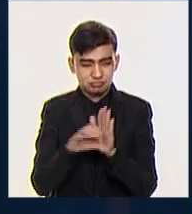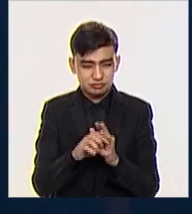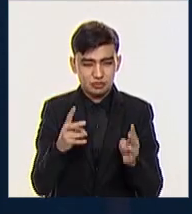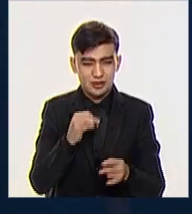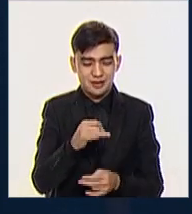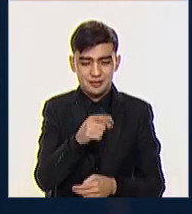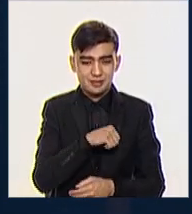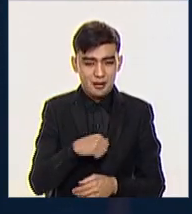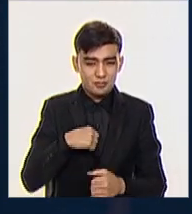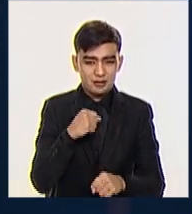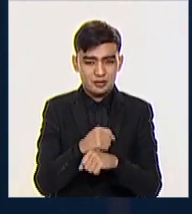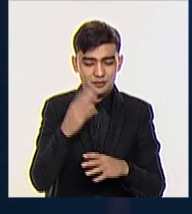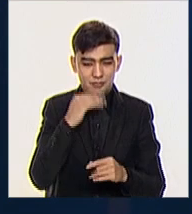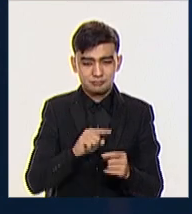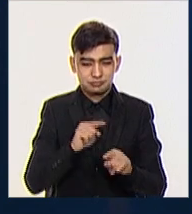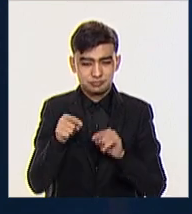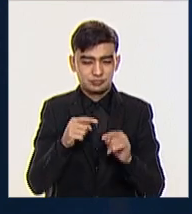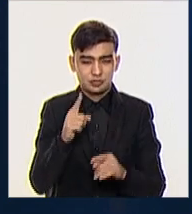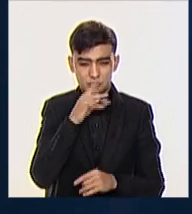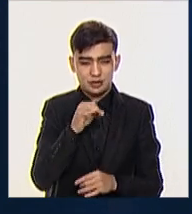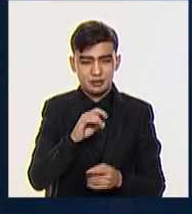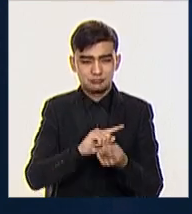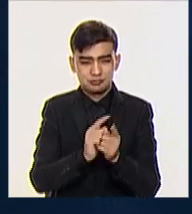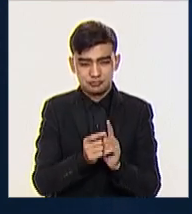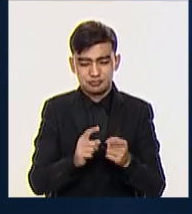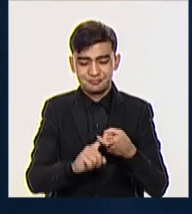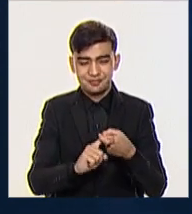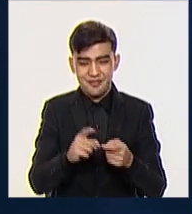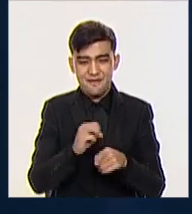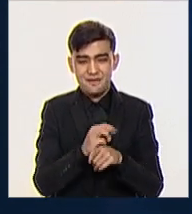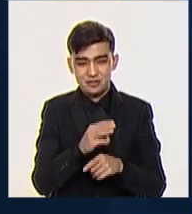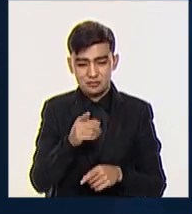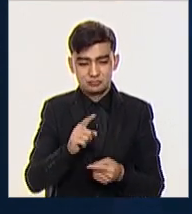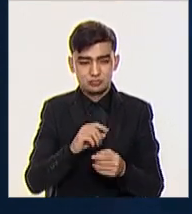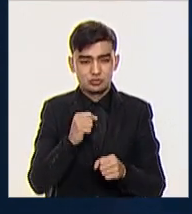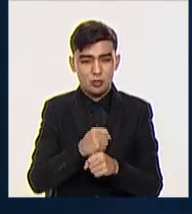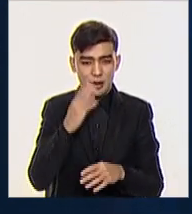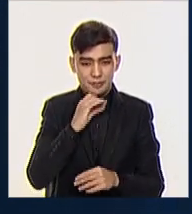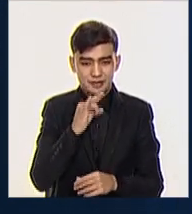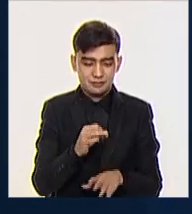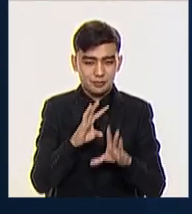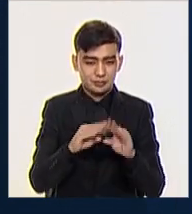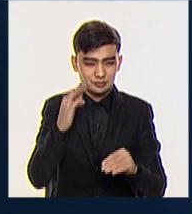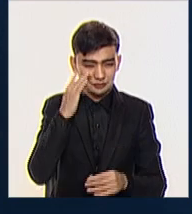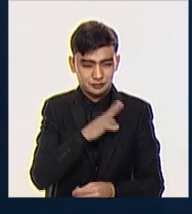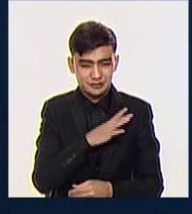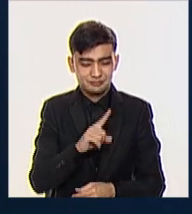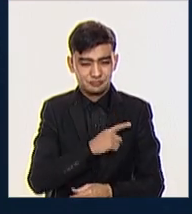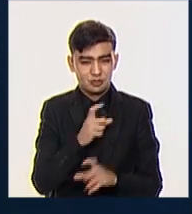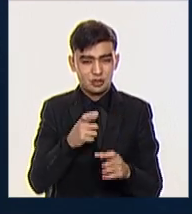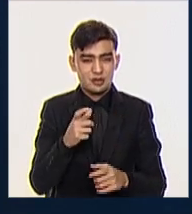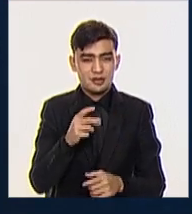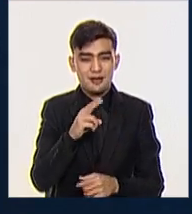они могут остановить распространение и мутацию коронавируса. Специалисты поспешили успокоить население, заявив о том, что новые